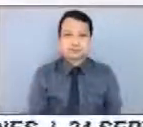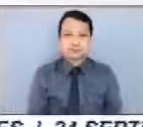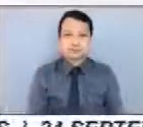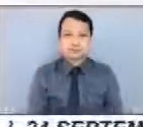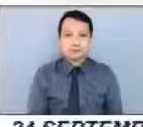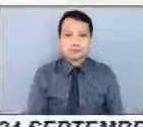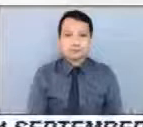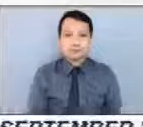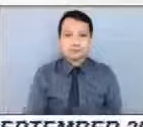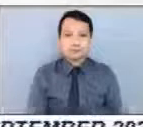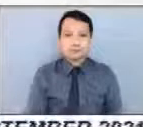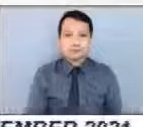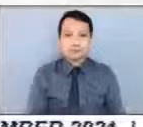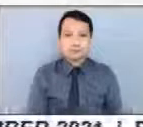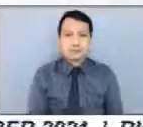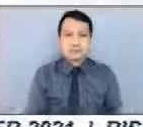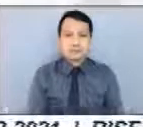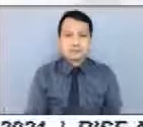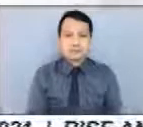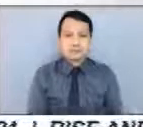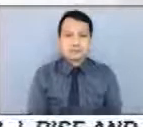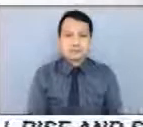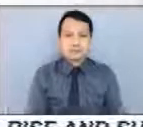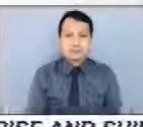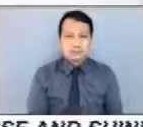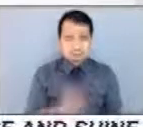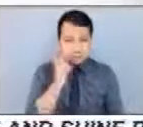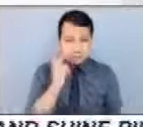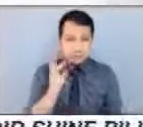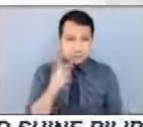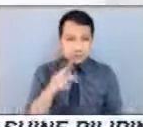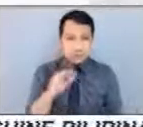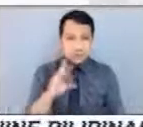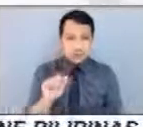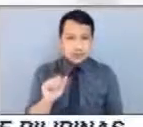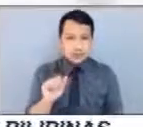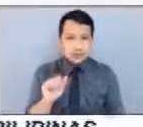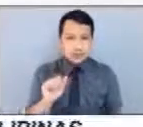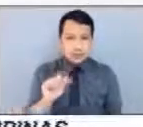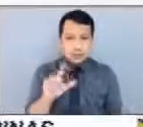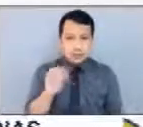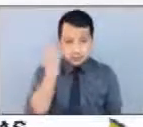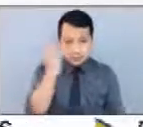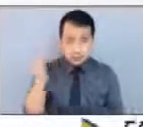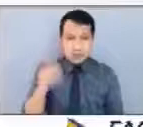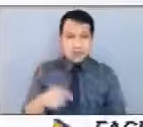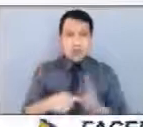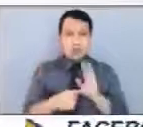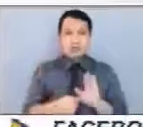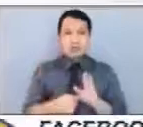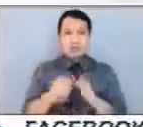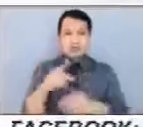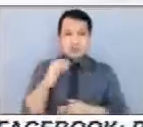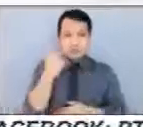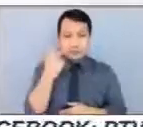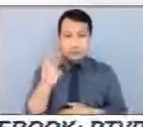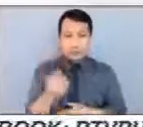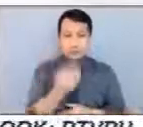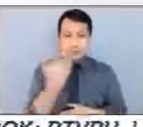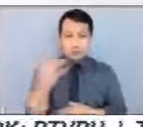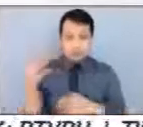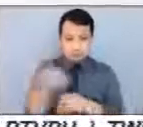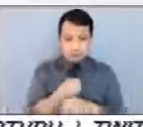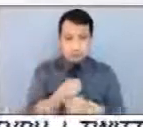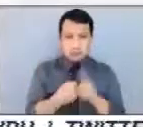dito ang nasa 16 na gramo ng hinihinalang shabu na may estimated street value na 108,000 pesos, isang caliber 38 na